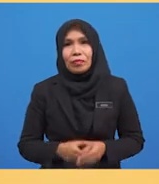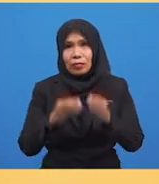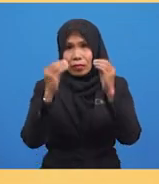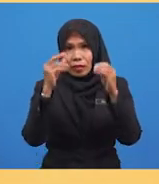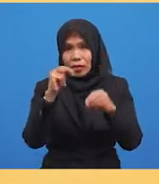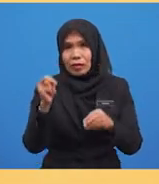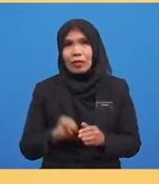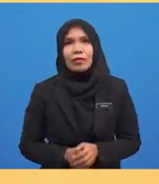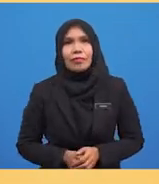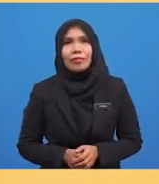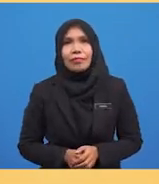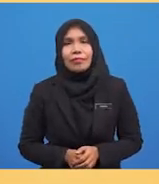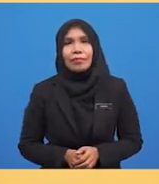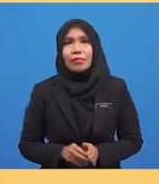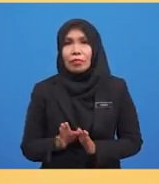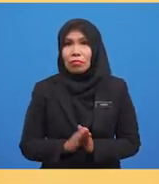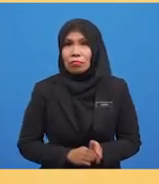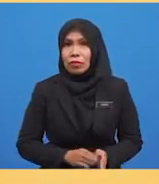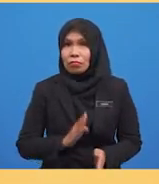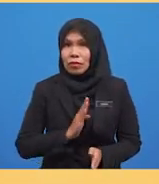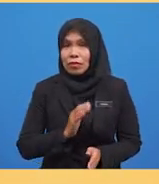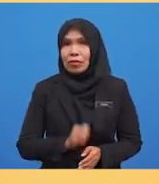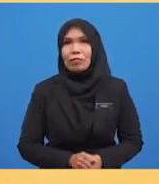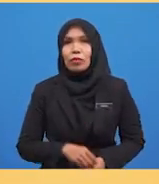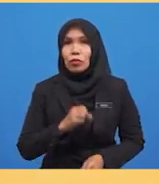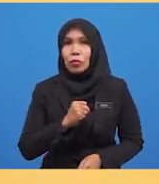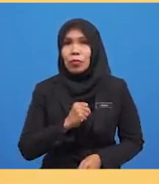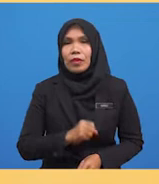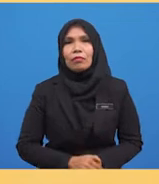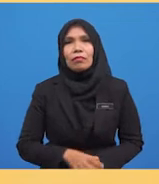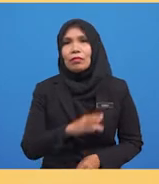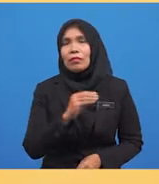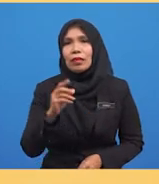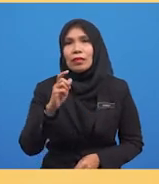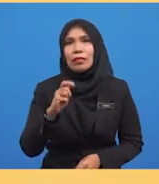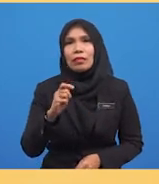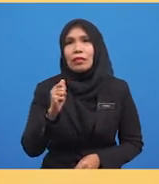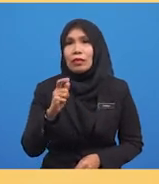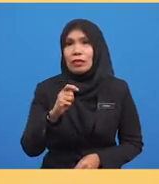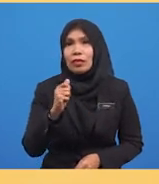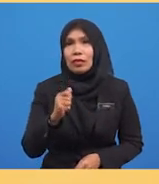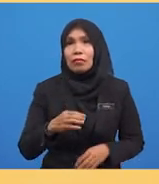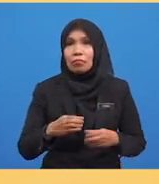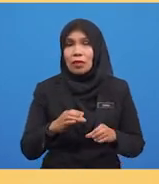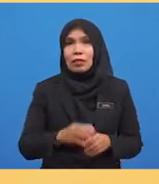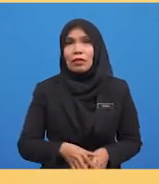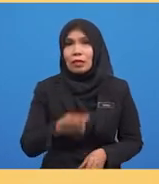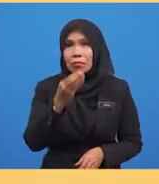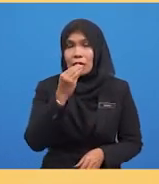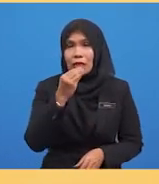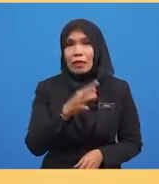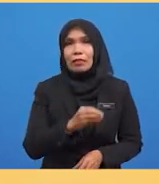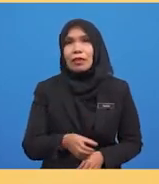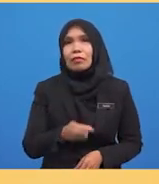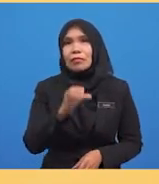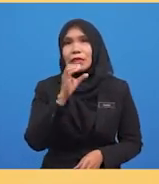adab sopan dan tata cara makan dan minum di dalam majlis mengikut tertib berpandukan